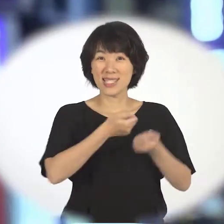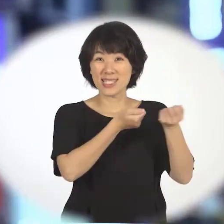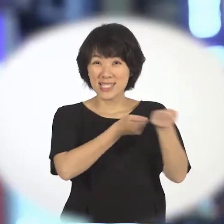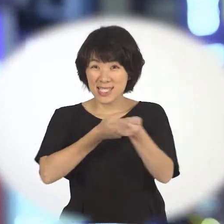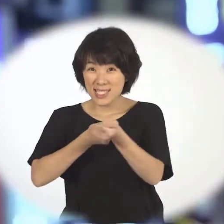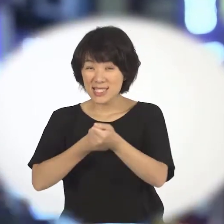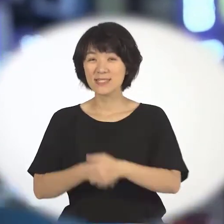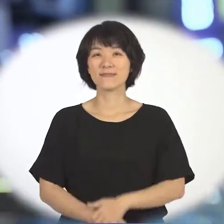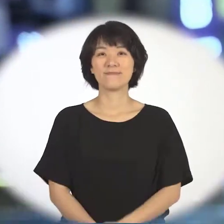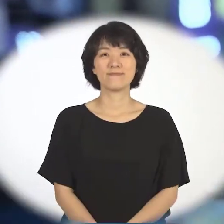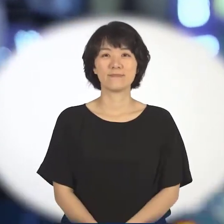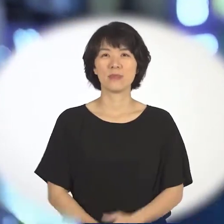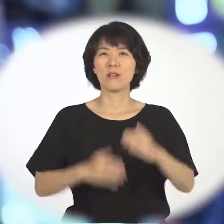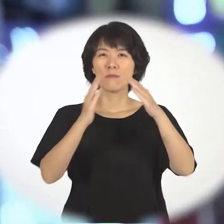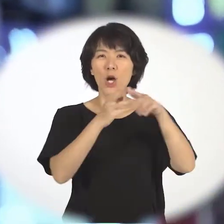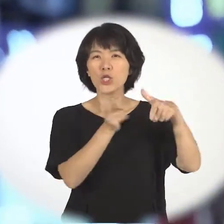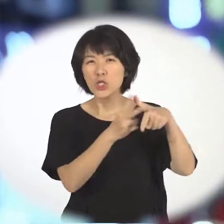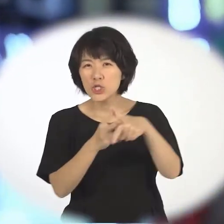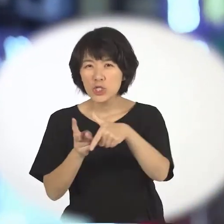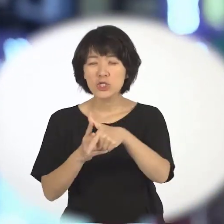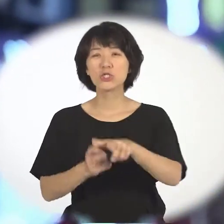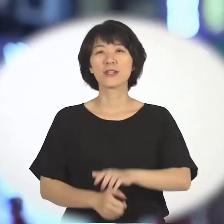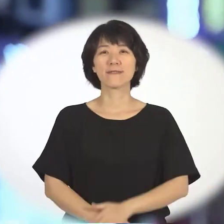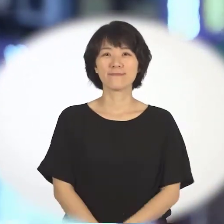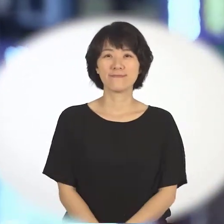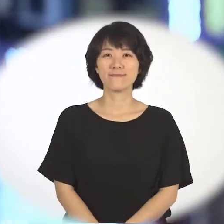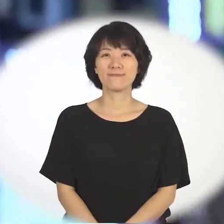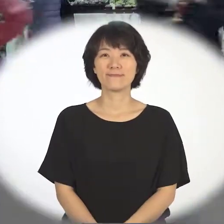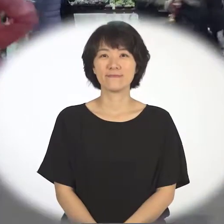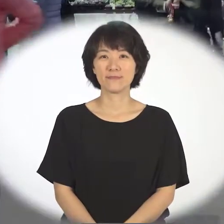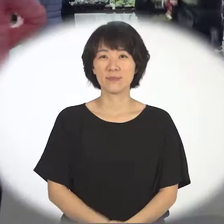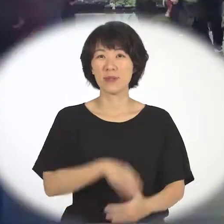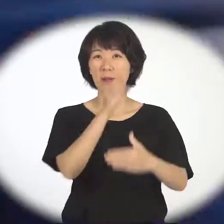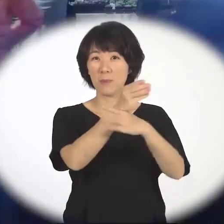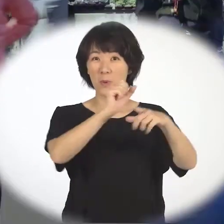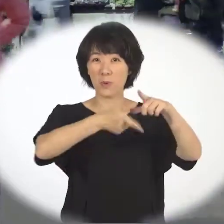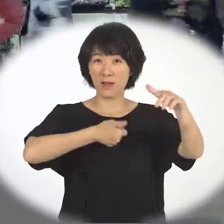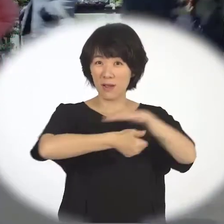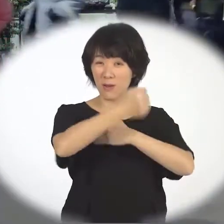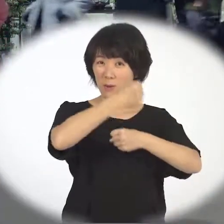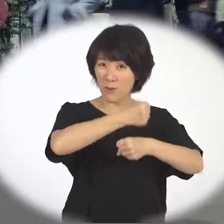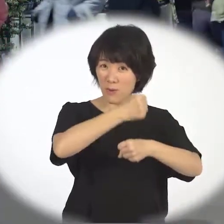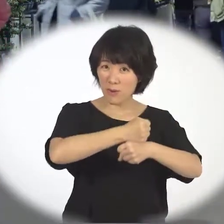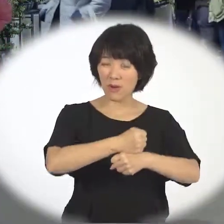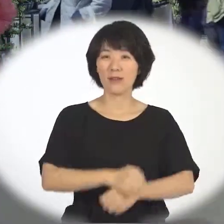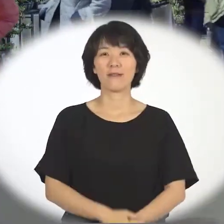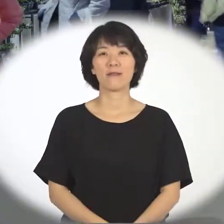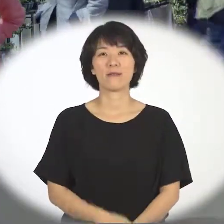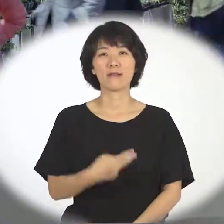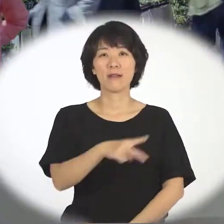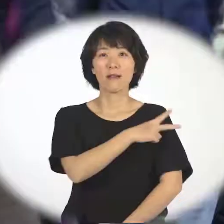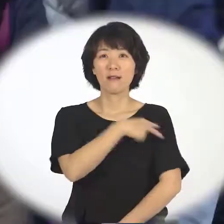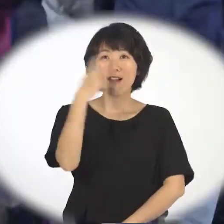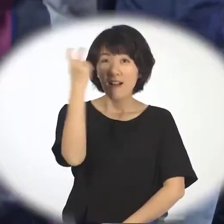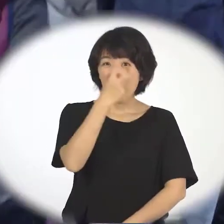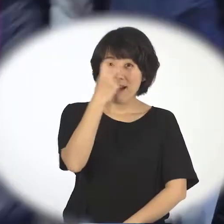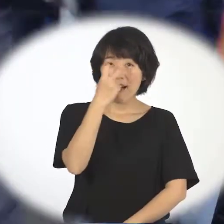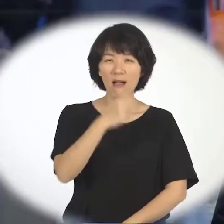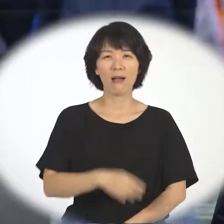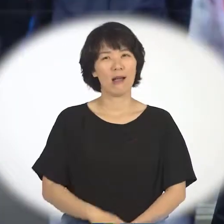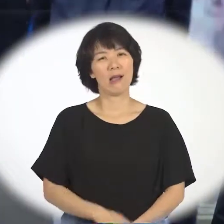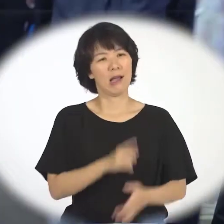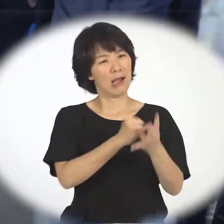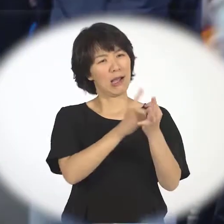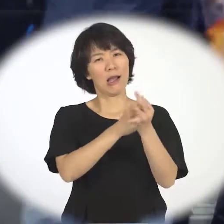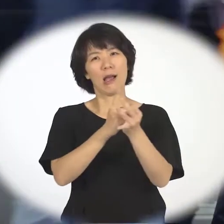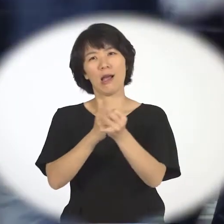人寿保险推销员啊，房屋中介员啊，证券营业员的执照，然后保